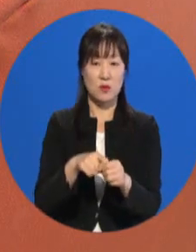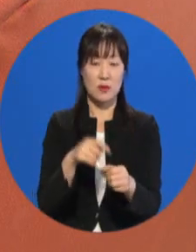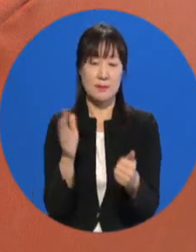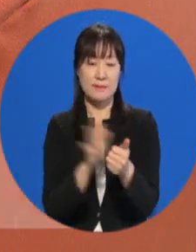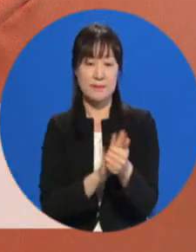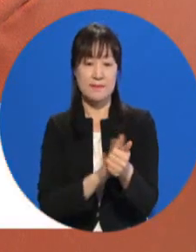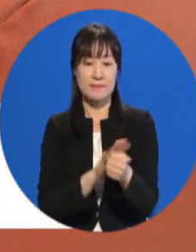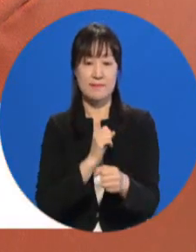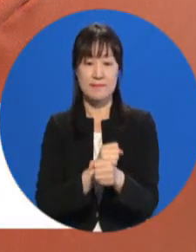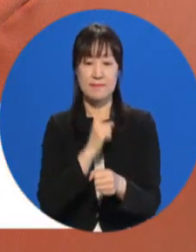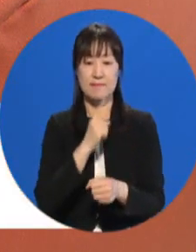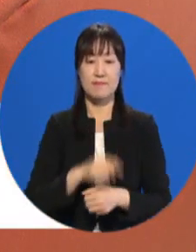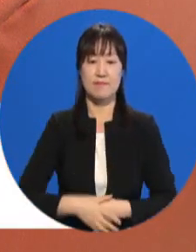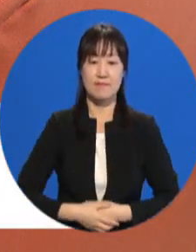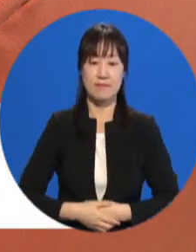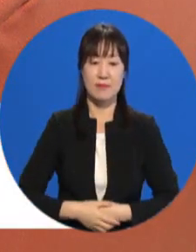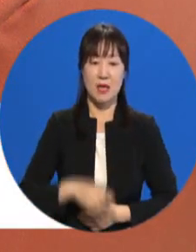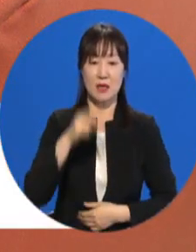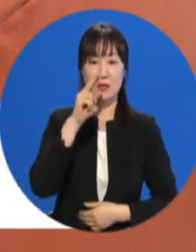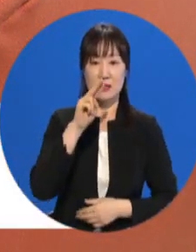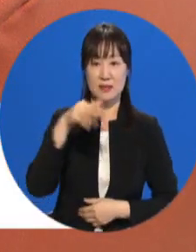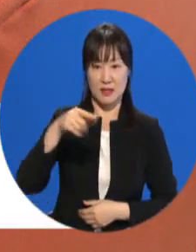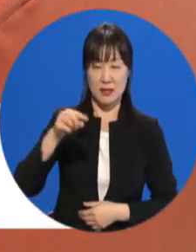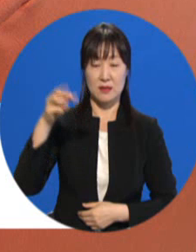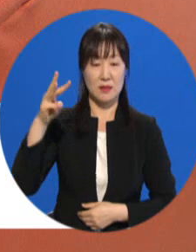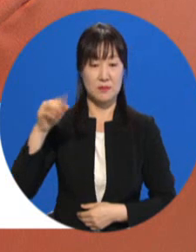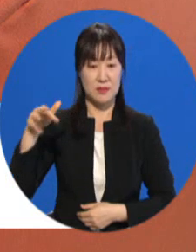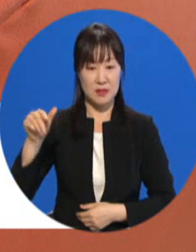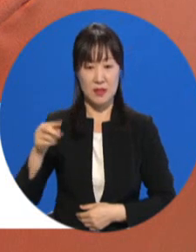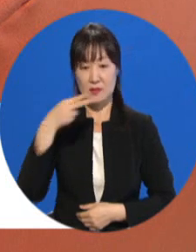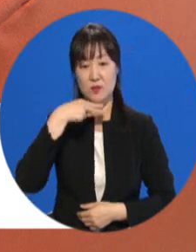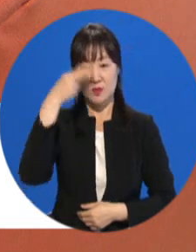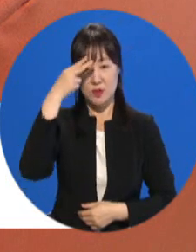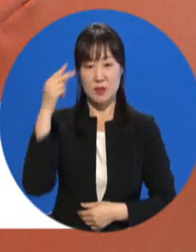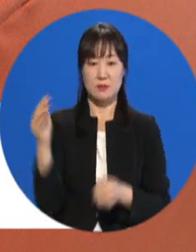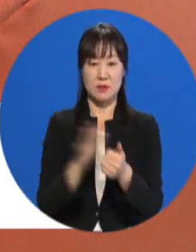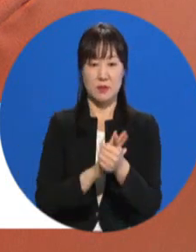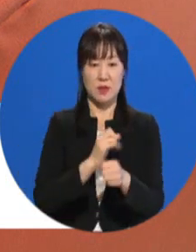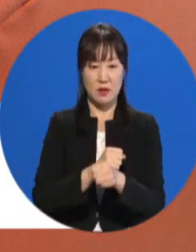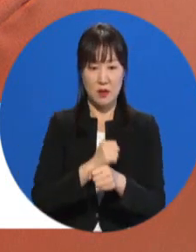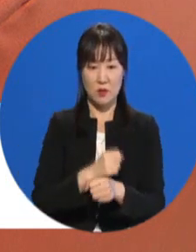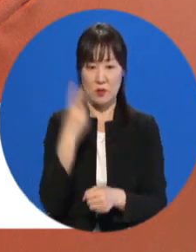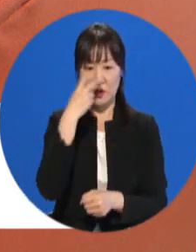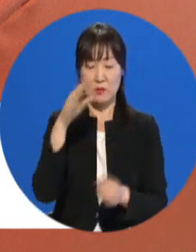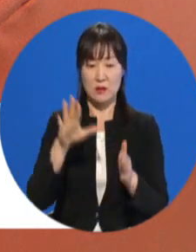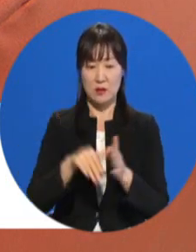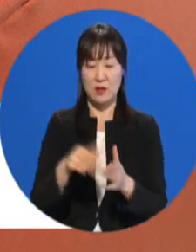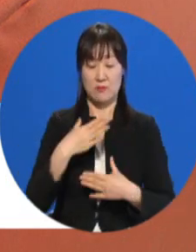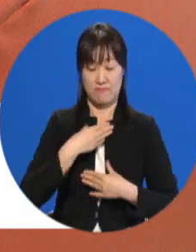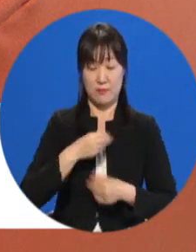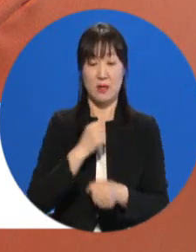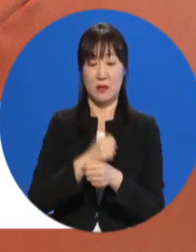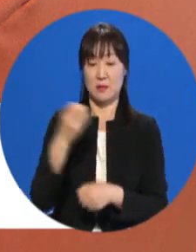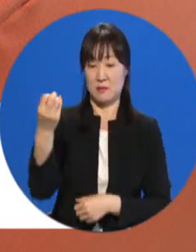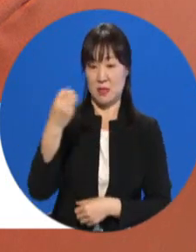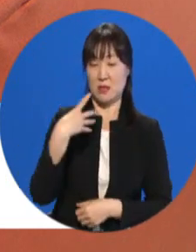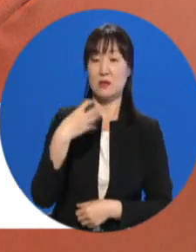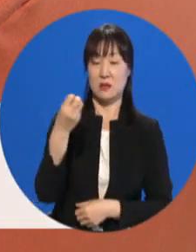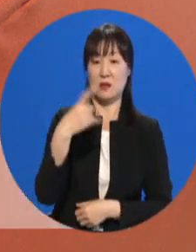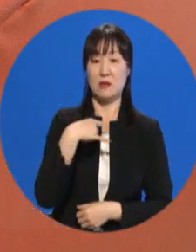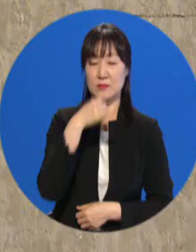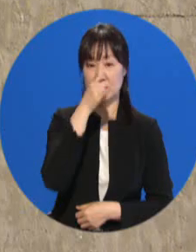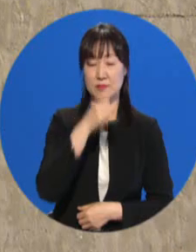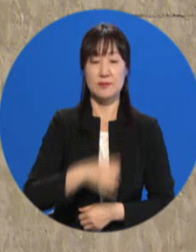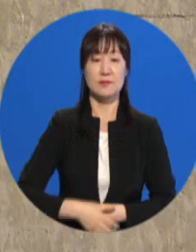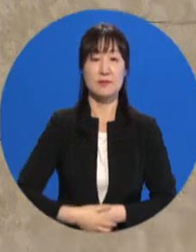3차 이렇게 유흥하고 느슨하게 가서 접대하고 그렇게 된 거죠. 조사 받을 때 편하게 받으면 된다고 그런 식으로 이야기를